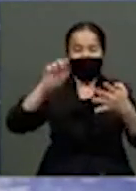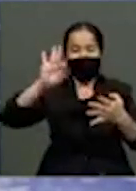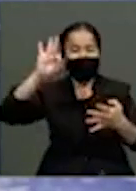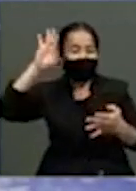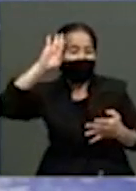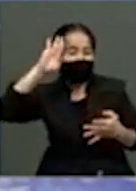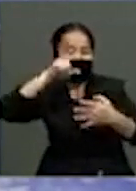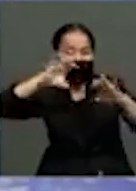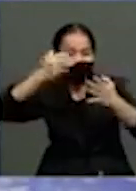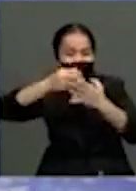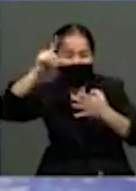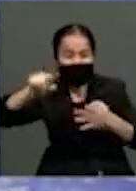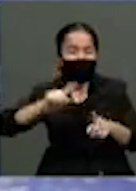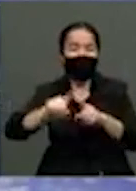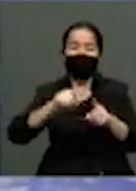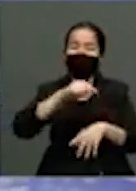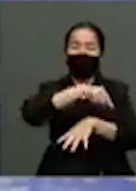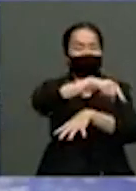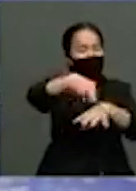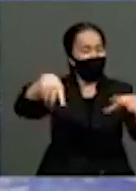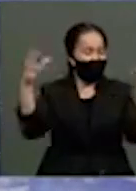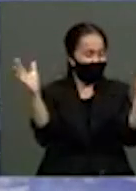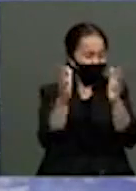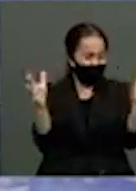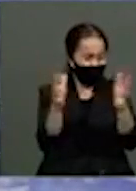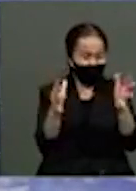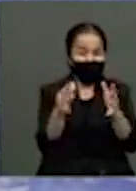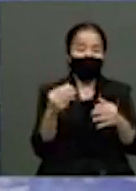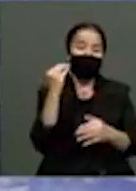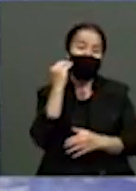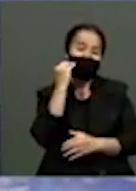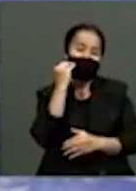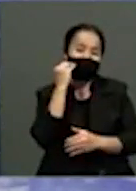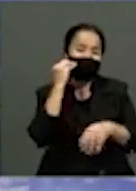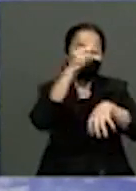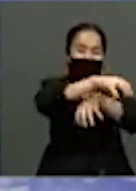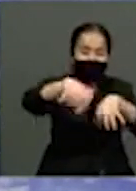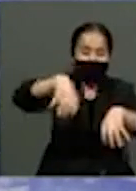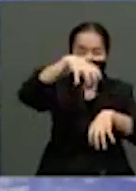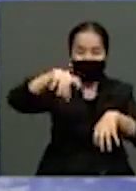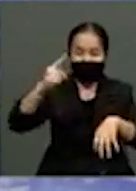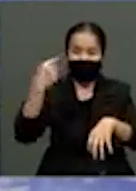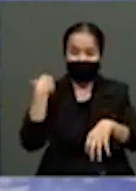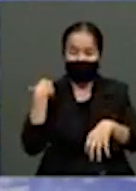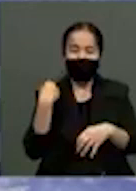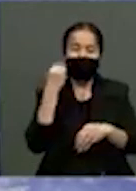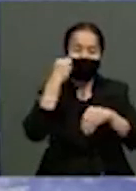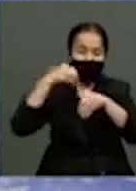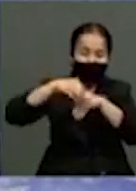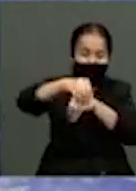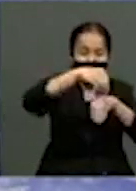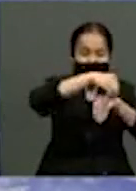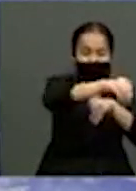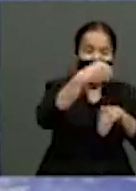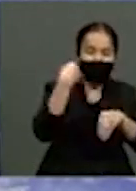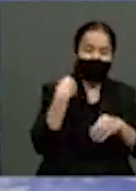งโอ้เยอะแยะเลยนะครับหลายส่วนนะครับหมู่บ้านนะครับแล้วก็หลายๆอย่างอยู่